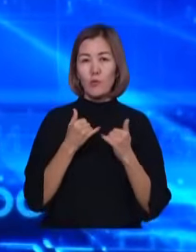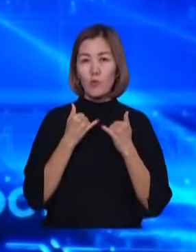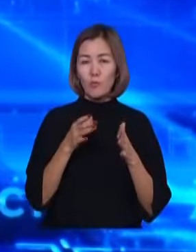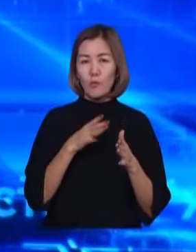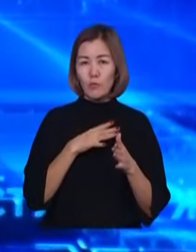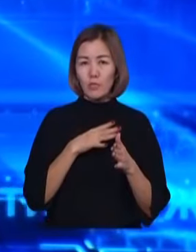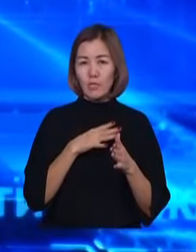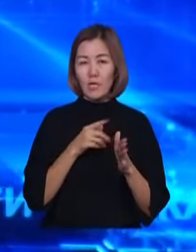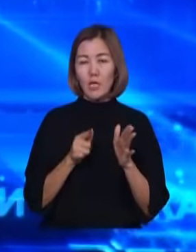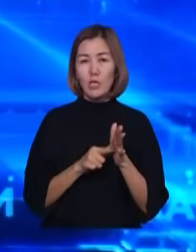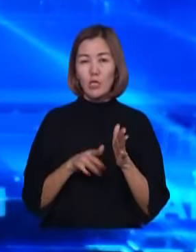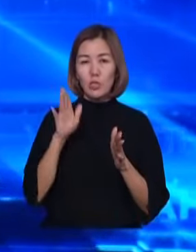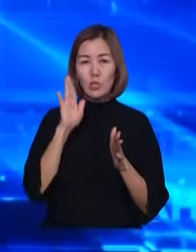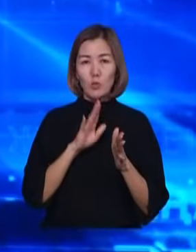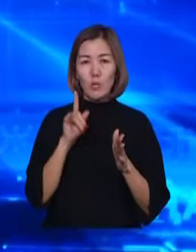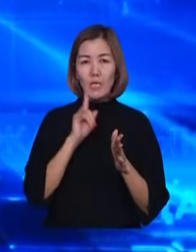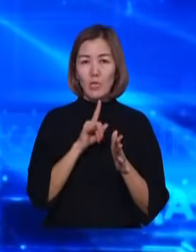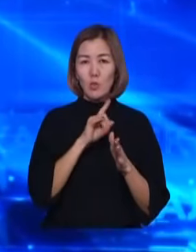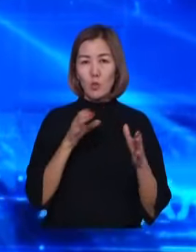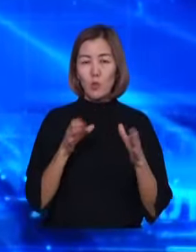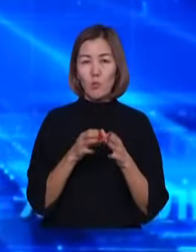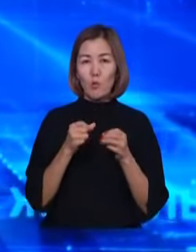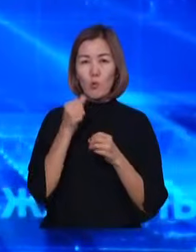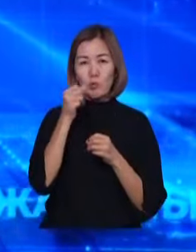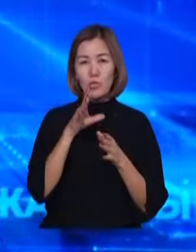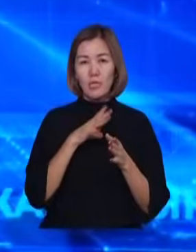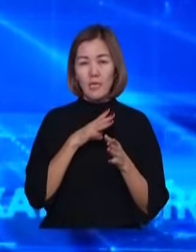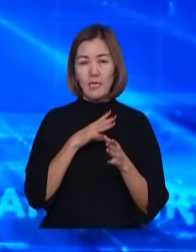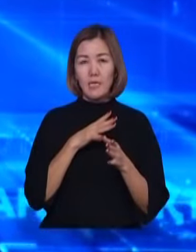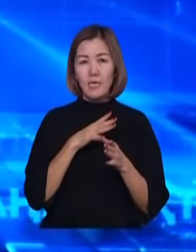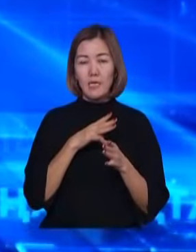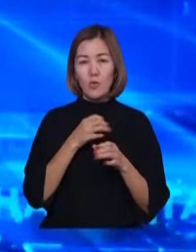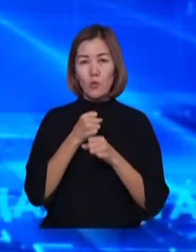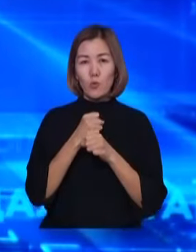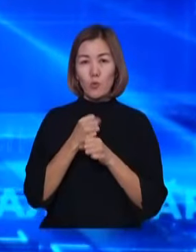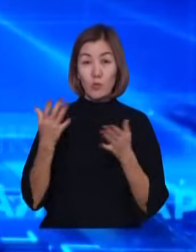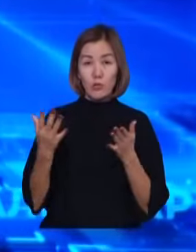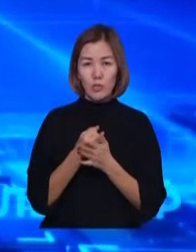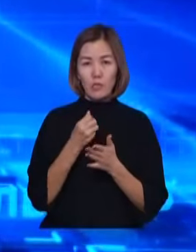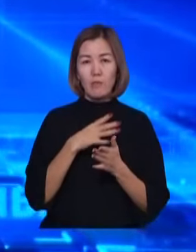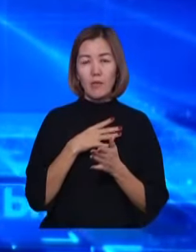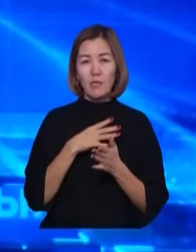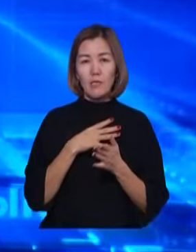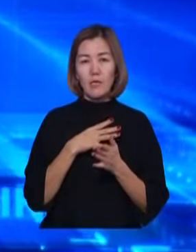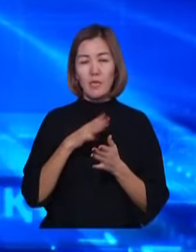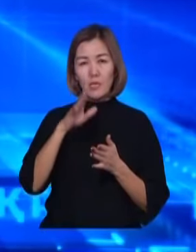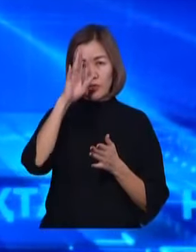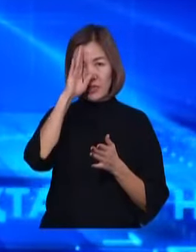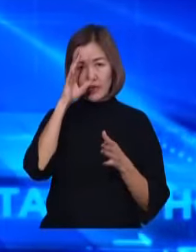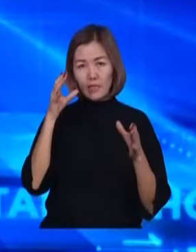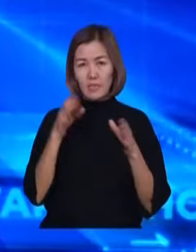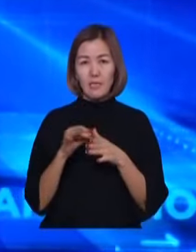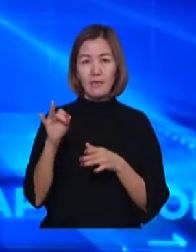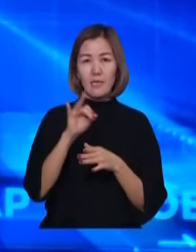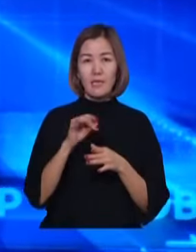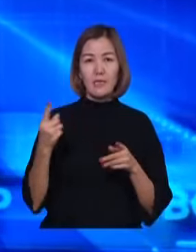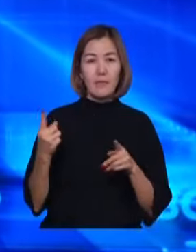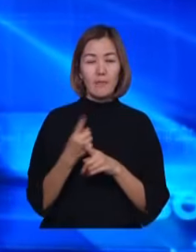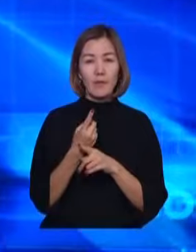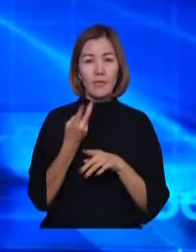құрмет көрсетті. Айта кетейік, Жетісу әйелдер клубы 10 жылдан кейін ел кубогын жеңіп алды. Ал жігіттеріміз болса тарихында бірінші рет